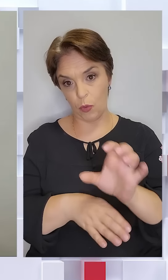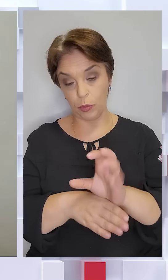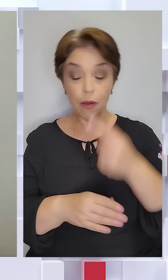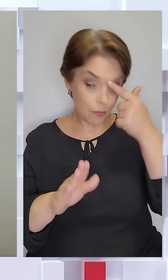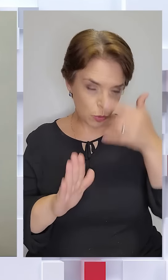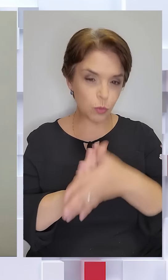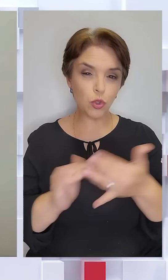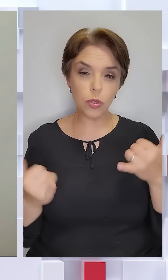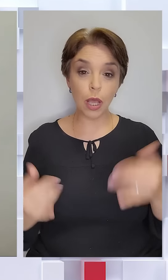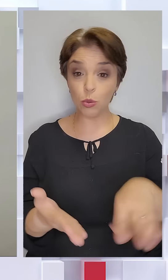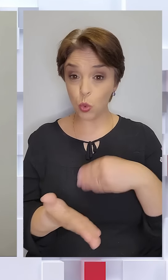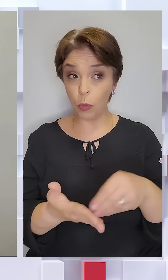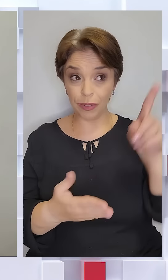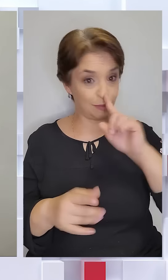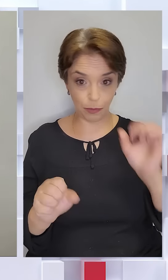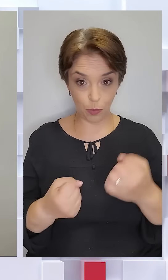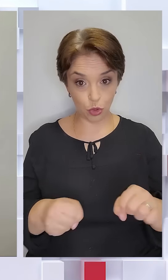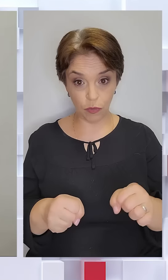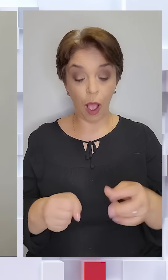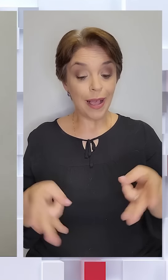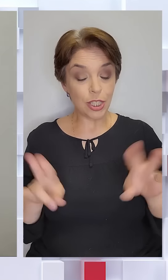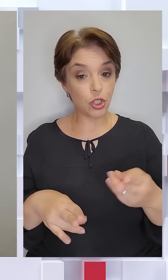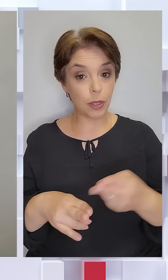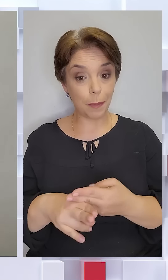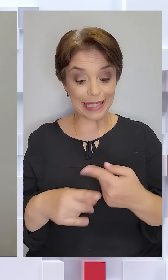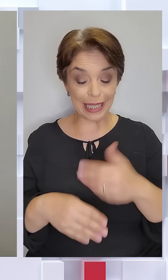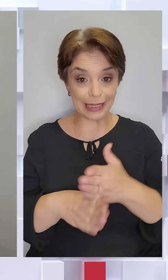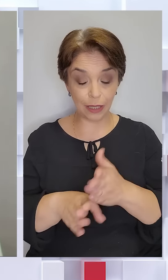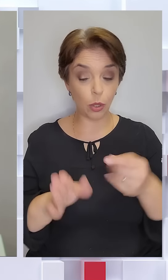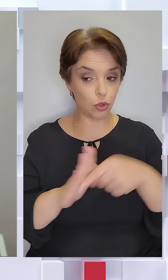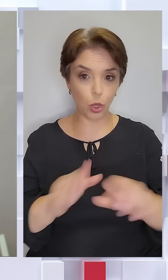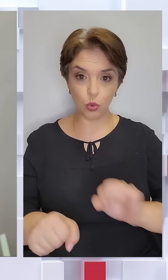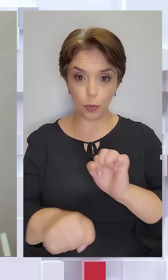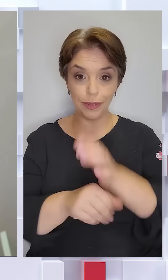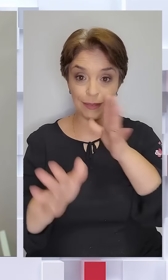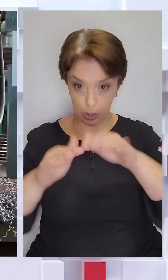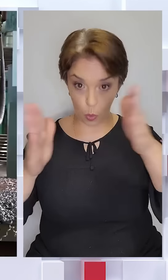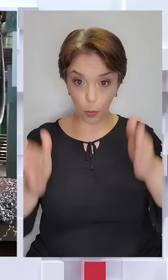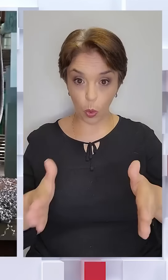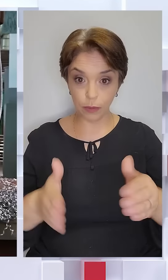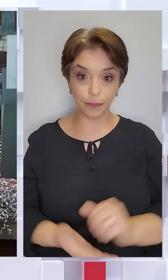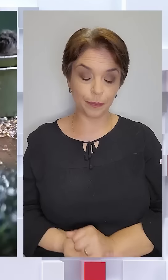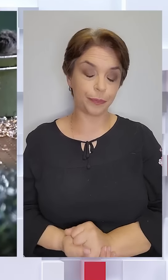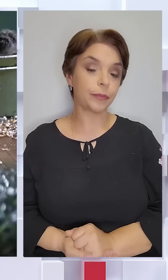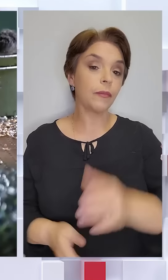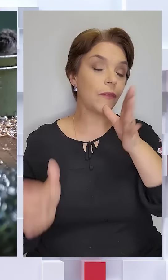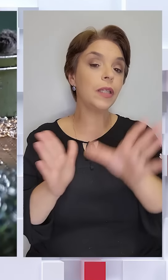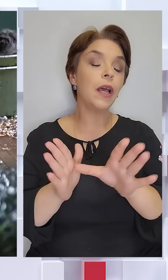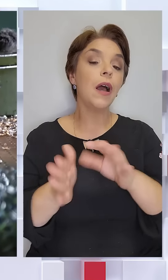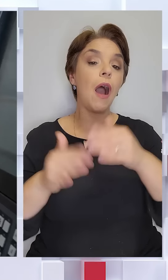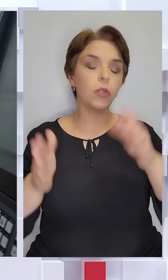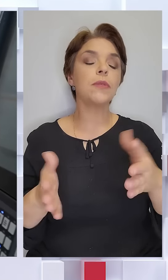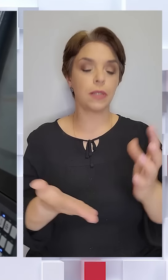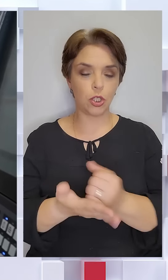Ви розумієте, що зараз купувати там неможливо, а залишитись без цих деталей означає зупинити енергоблок. В енергоатомі